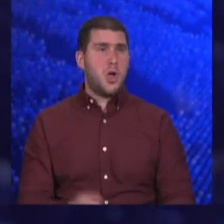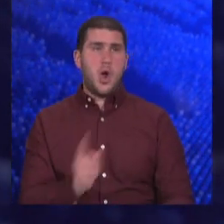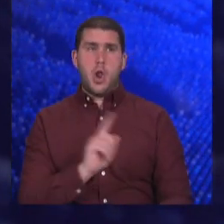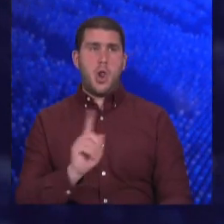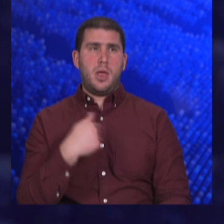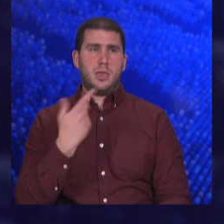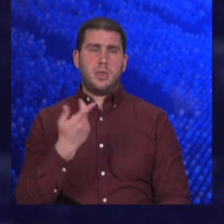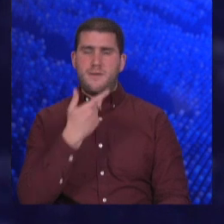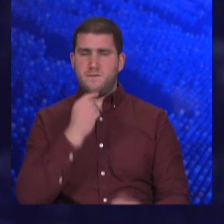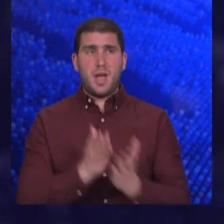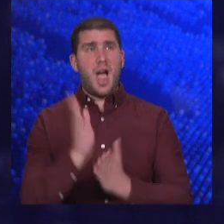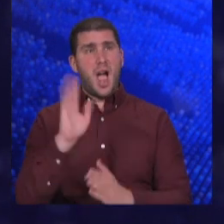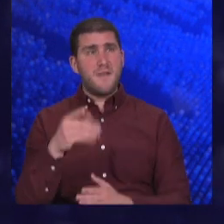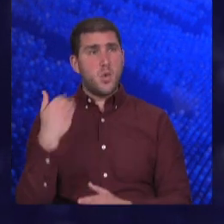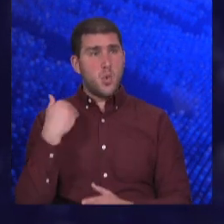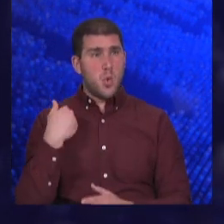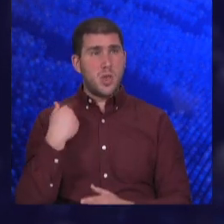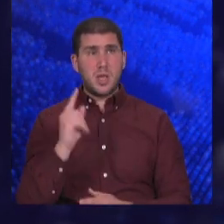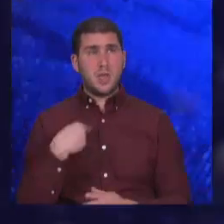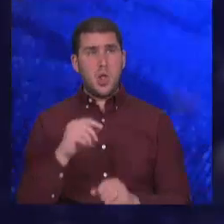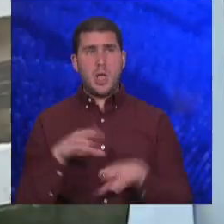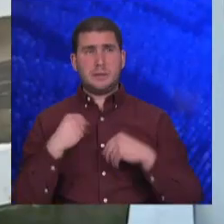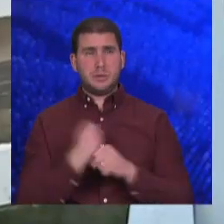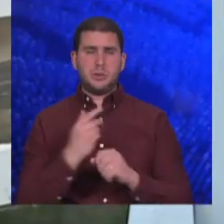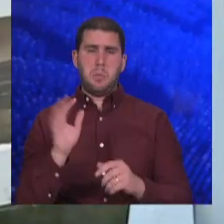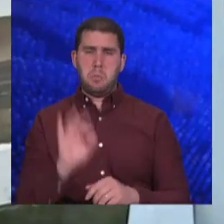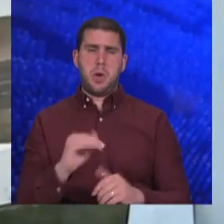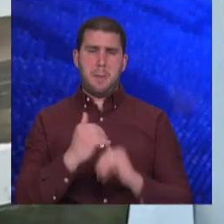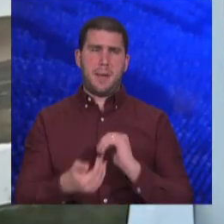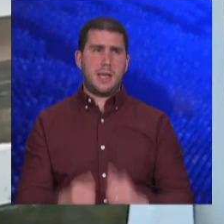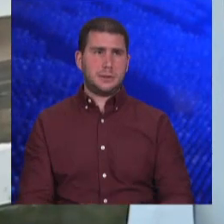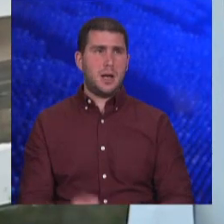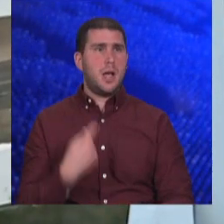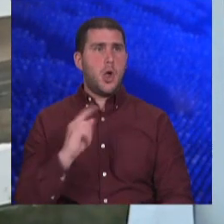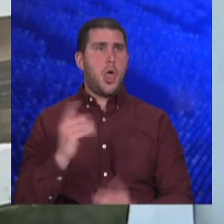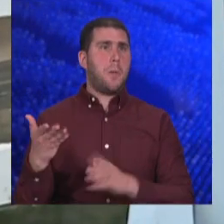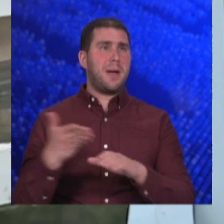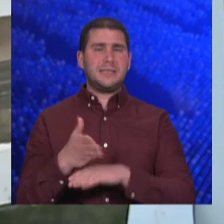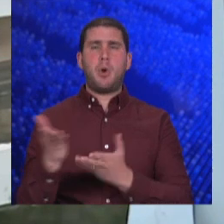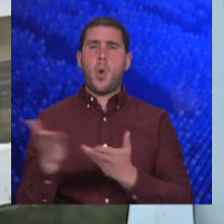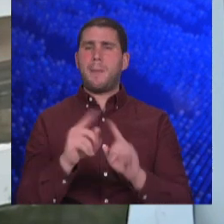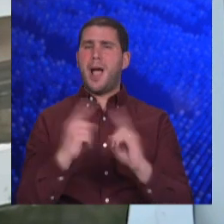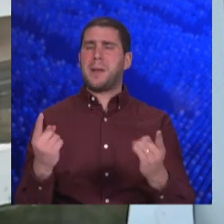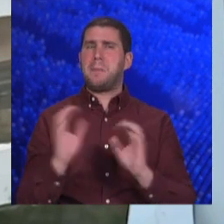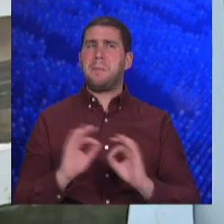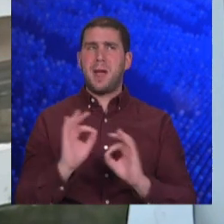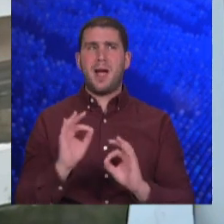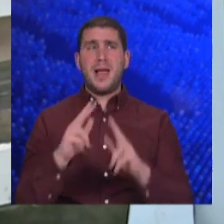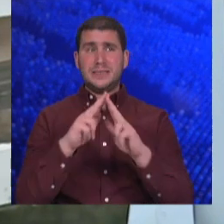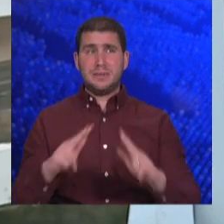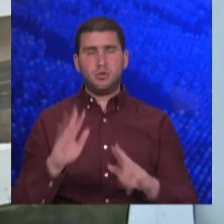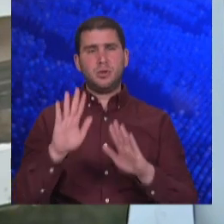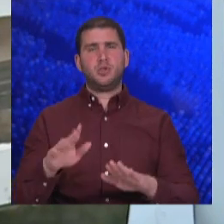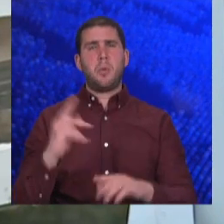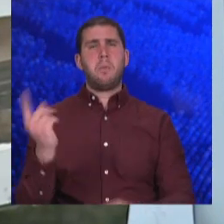פייר. גם אם יגיעו אני לא אסכים לעשות את זה. זה יפגע לי בפרנסה. כמובן שאנחנו לא מכניסים אורחים אחרים לצימרים ששהו במבודדים,